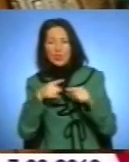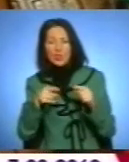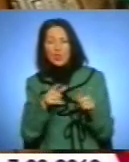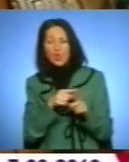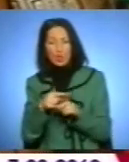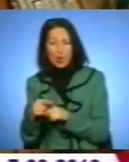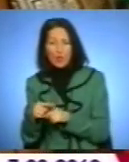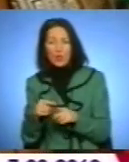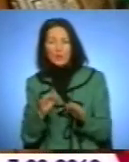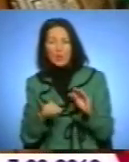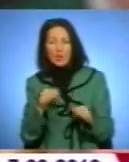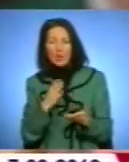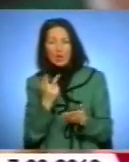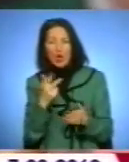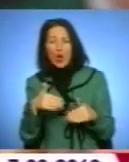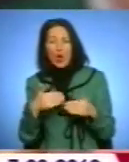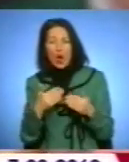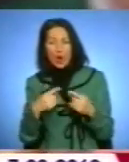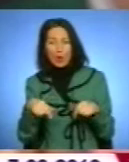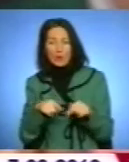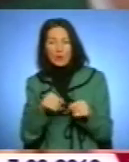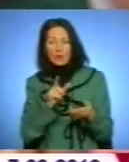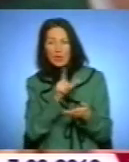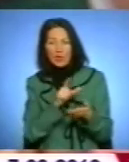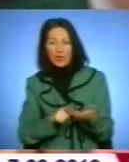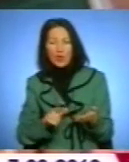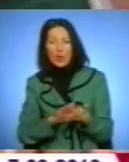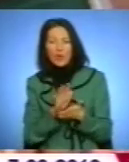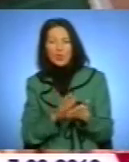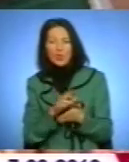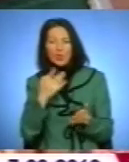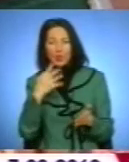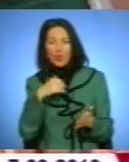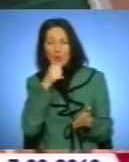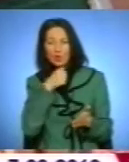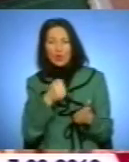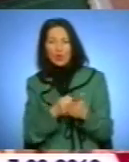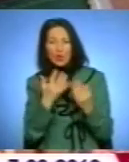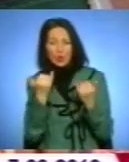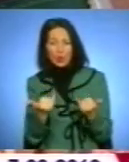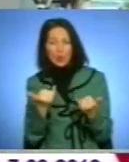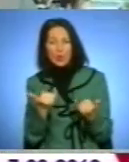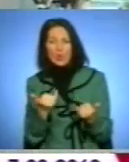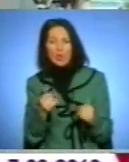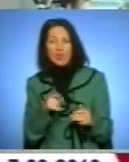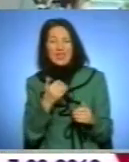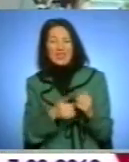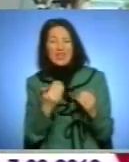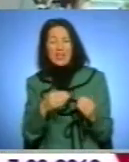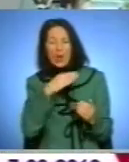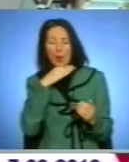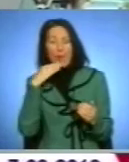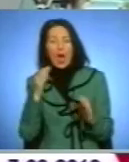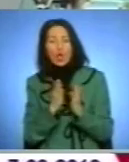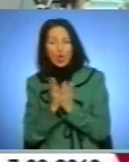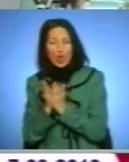Тут представлені твори Шевченка, видані з 40-х років до сьогодні. Серед них багатотомник, надрукований у США. Є й більше 20